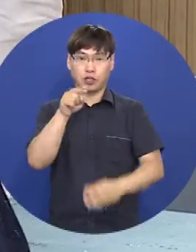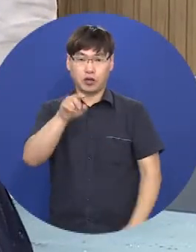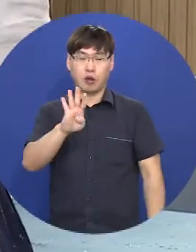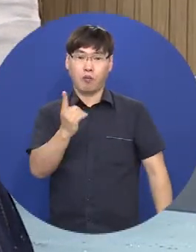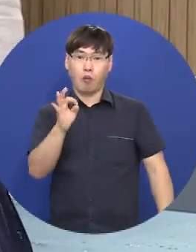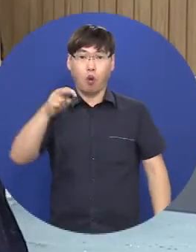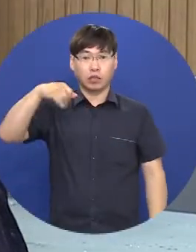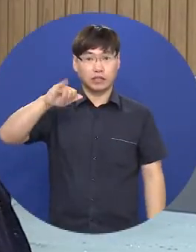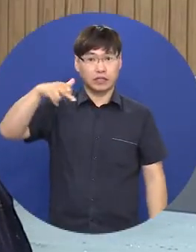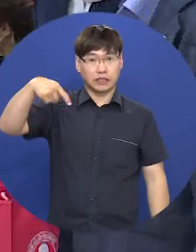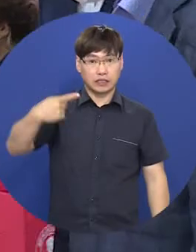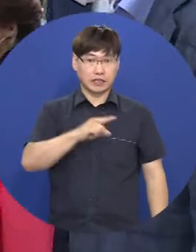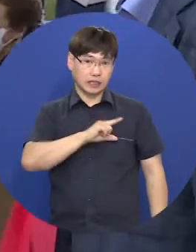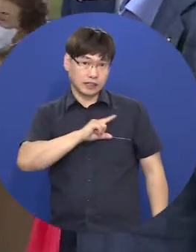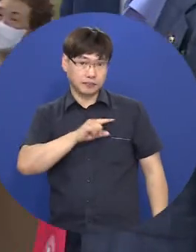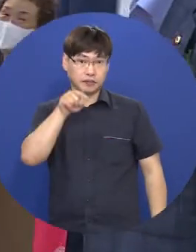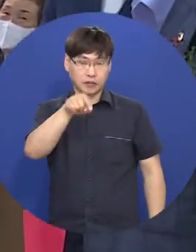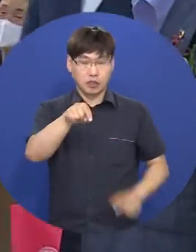봉시크는 건축 연면적